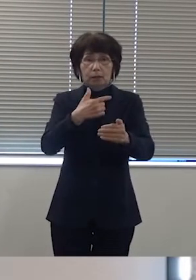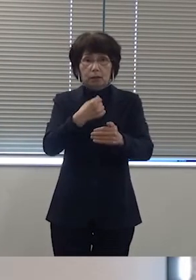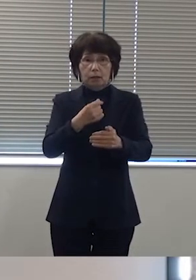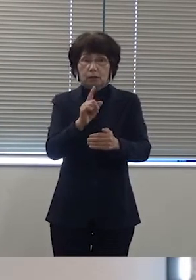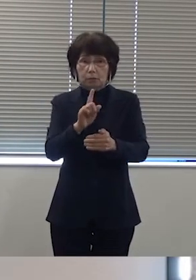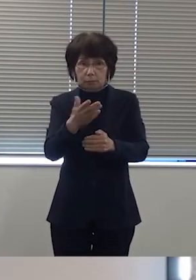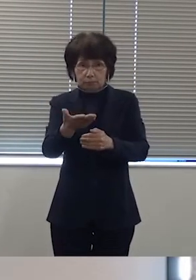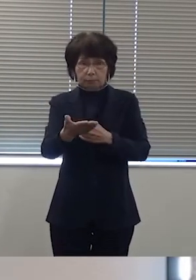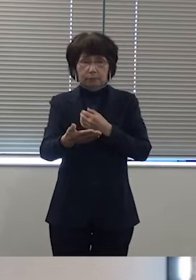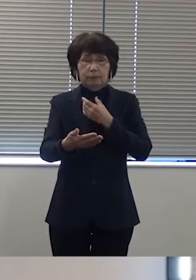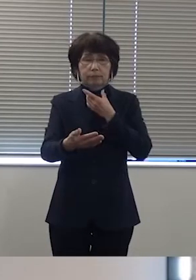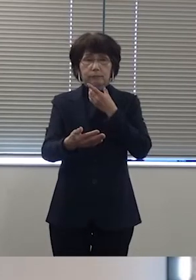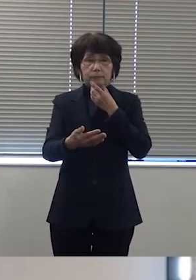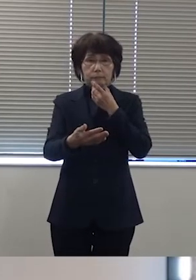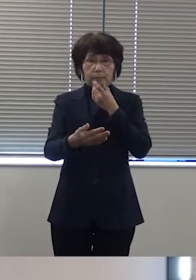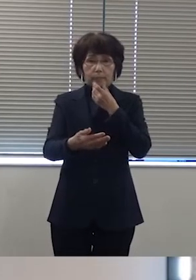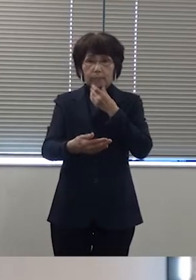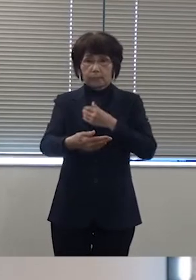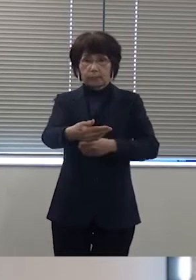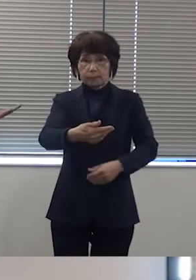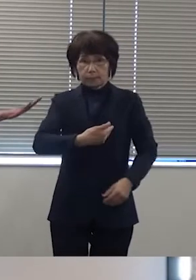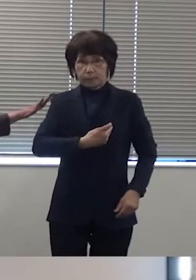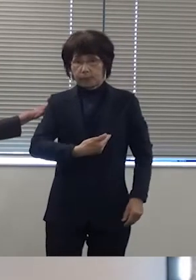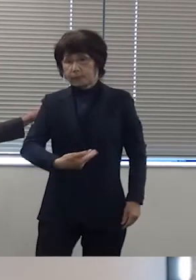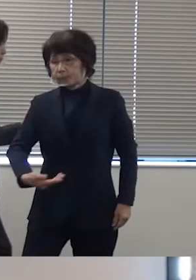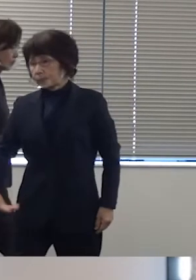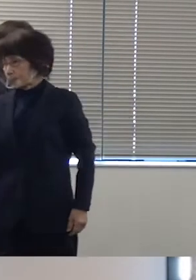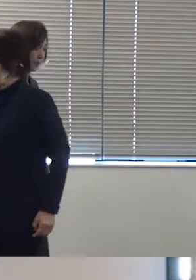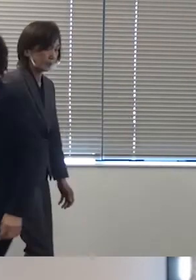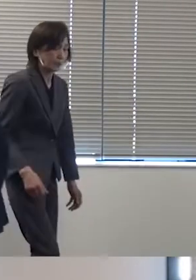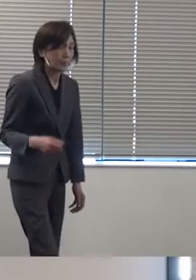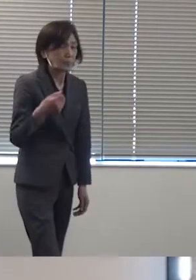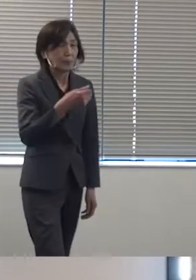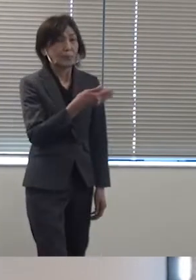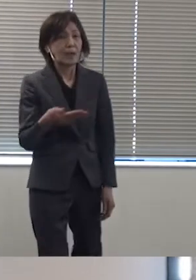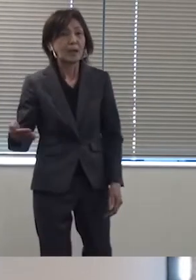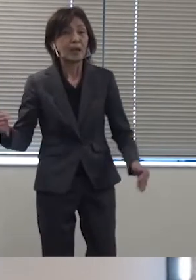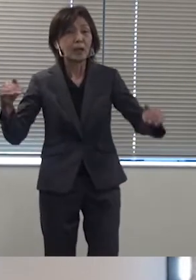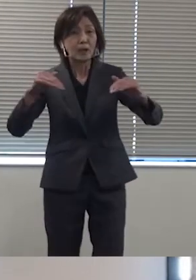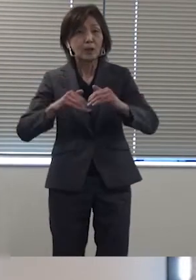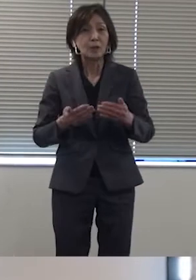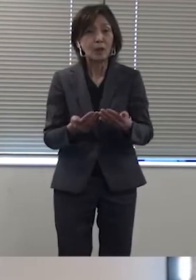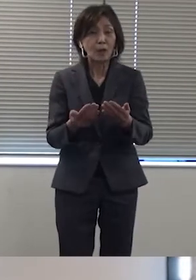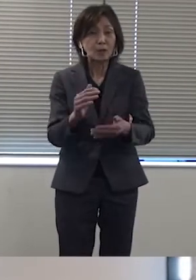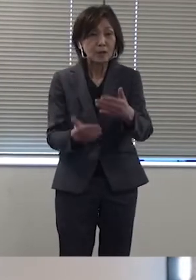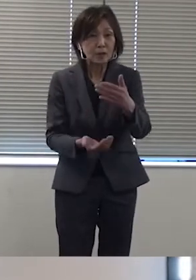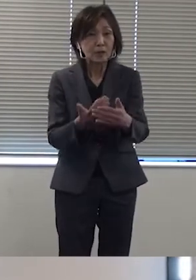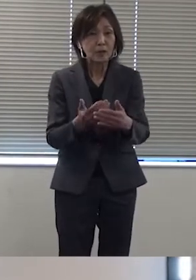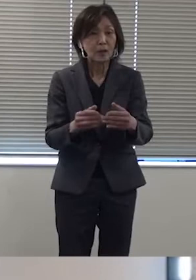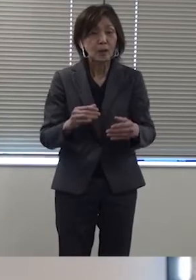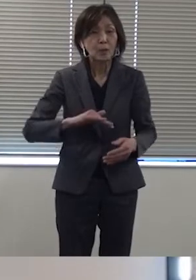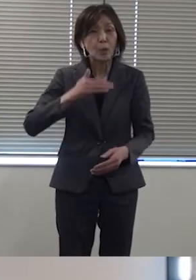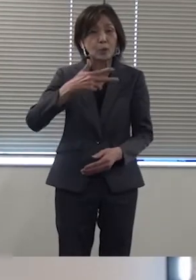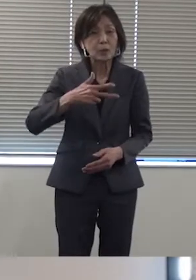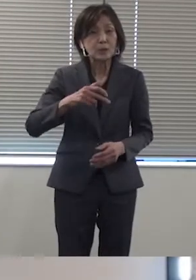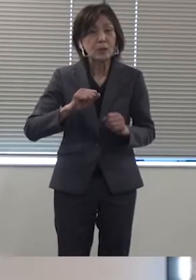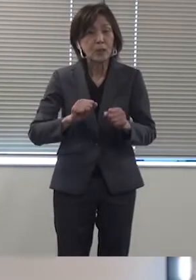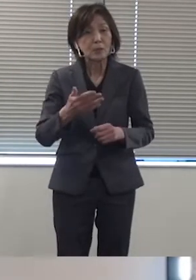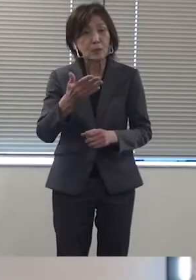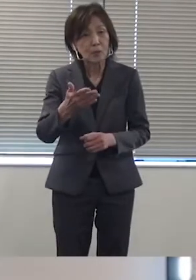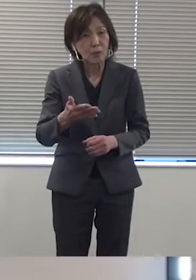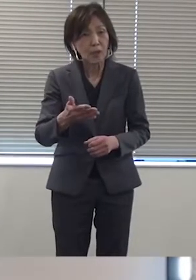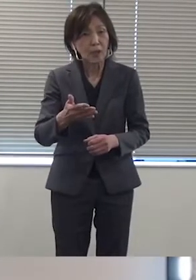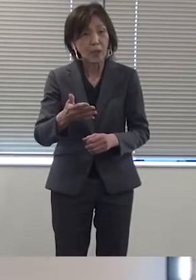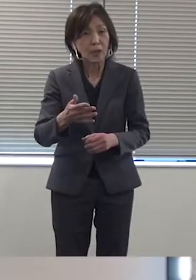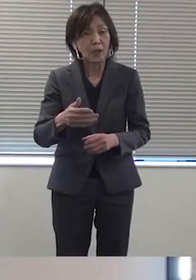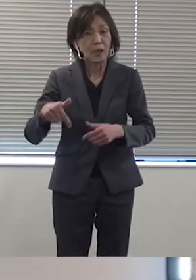か、西日本一連でやられるのかによって、まあ、多分サポート体で全然違うと思うんですが、あのタイムラインが